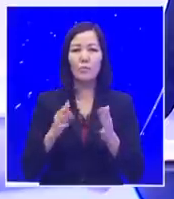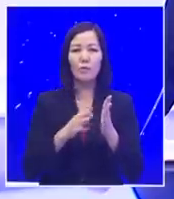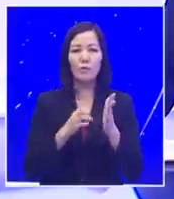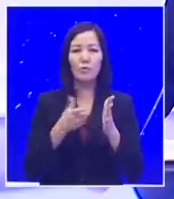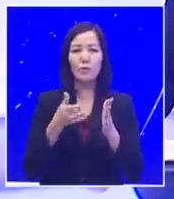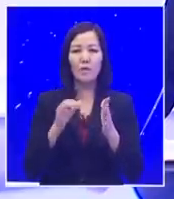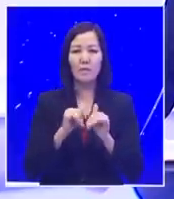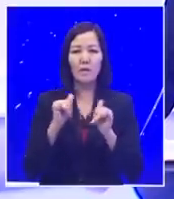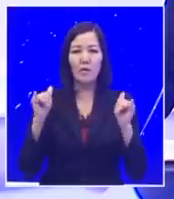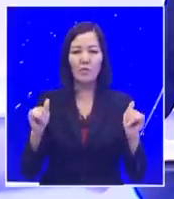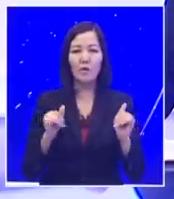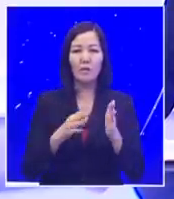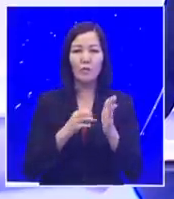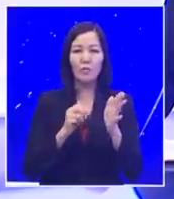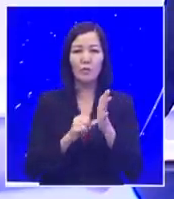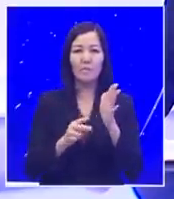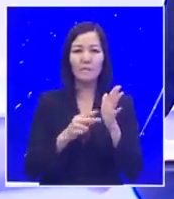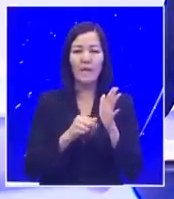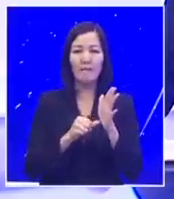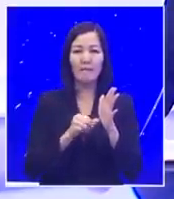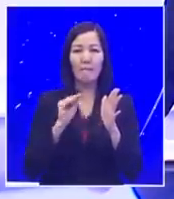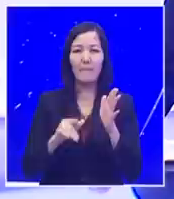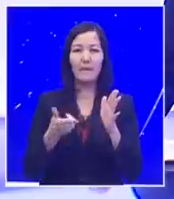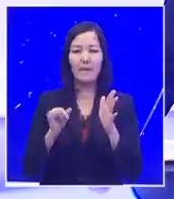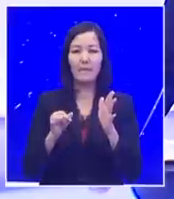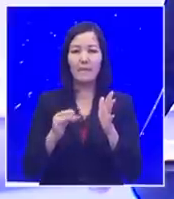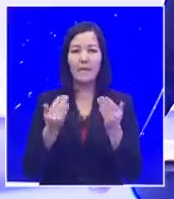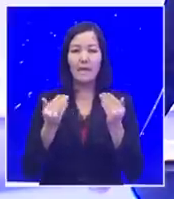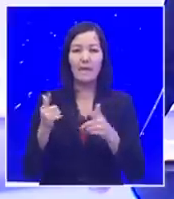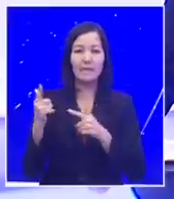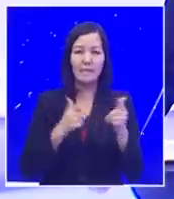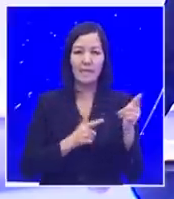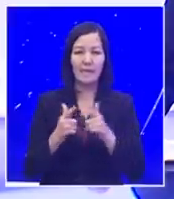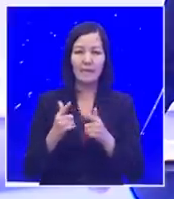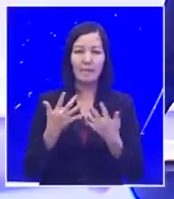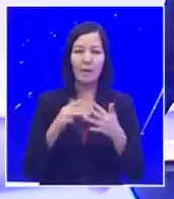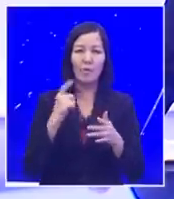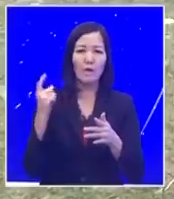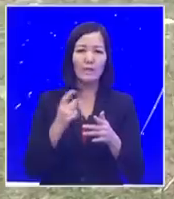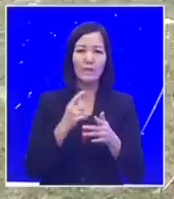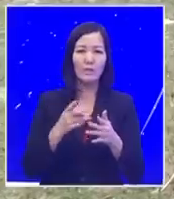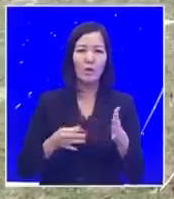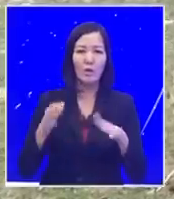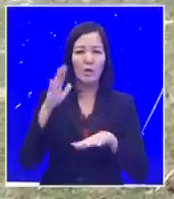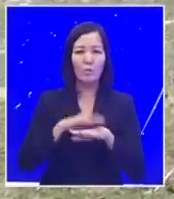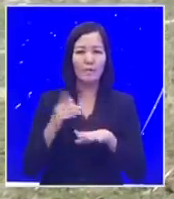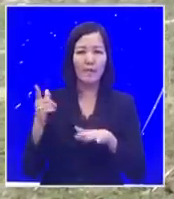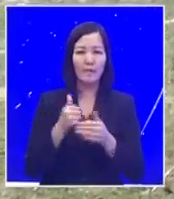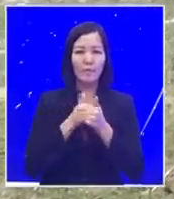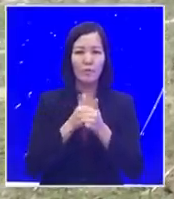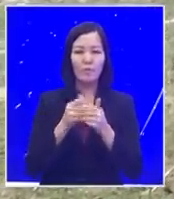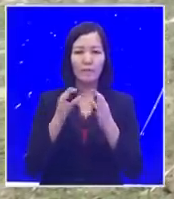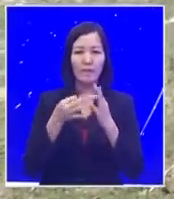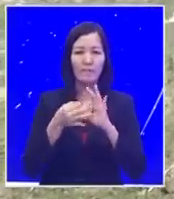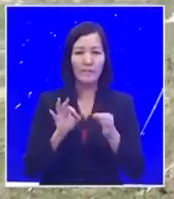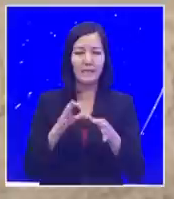ұлғайтқан. Жалпы 966 000 гектар. Соқа саймандарын сайлап, білек сыбана кіріскен шаруалардың әзірлігін бүгін облыс әкімінің орынбасары